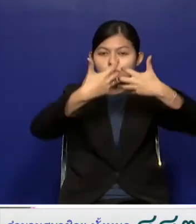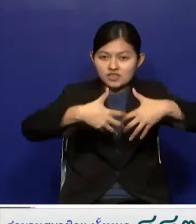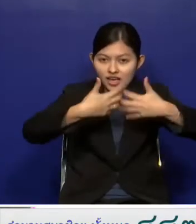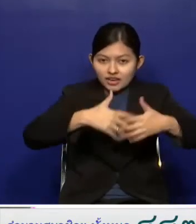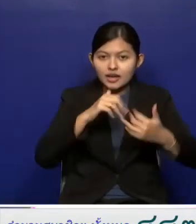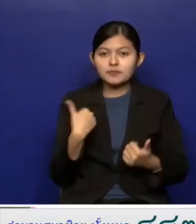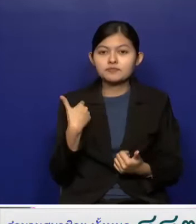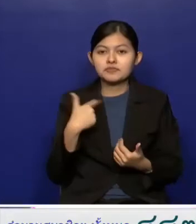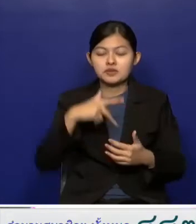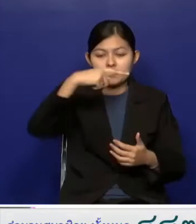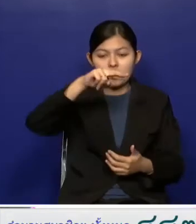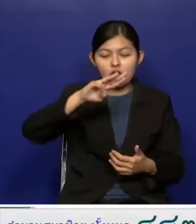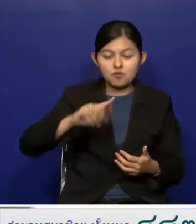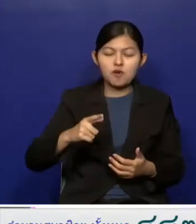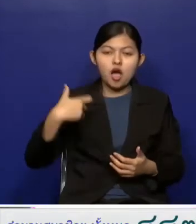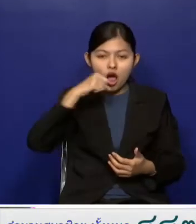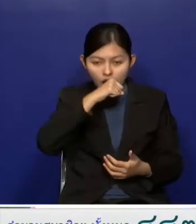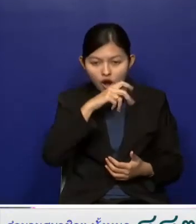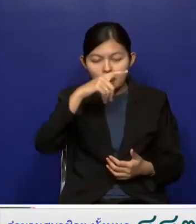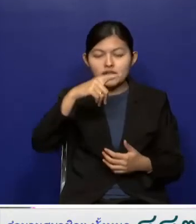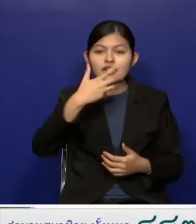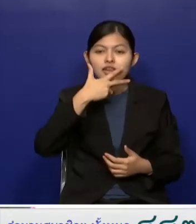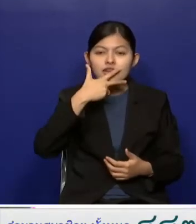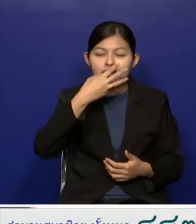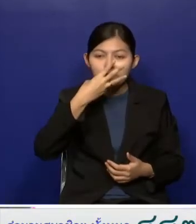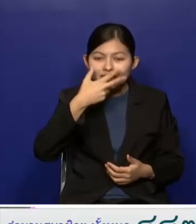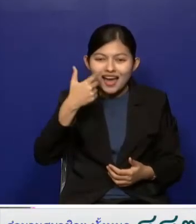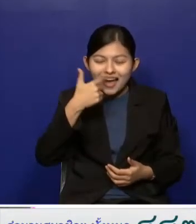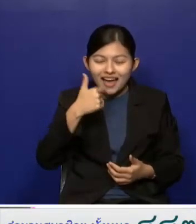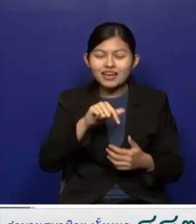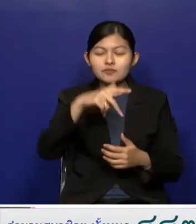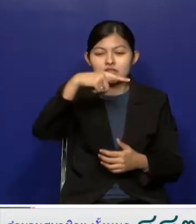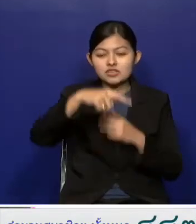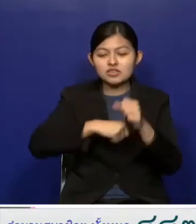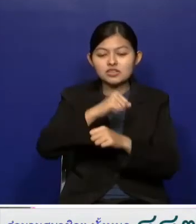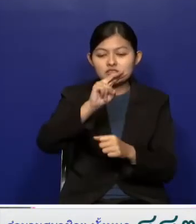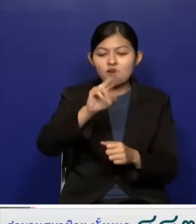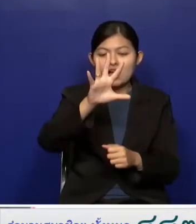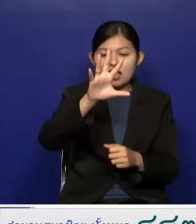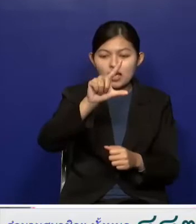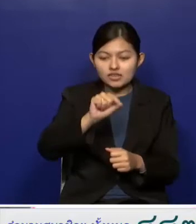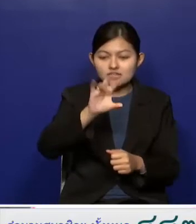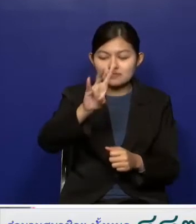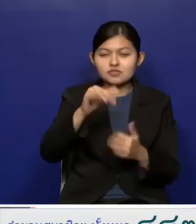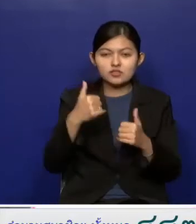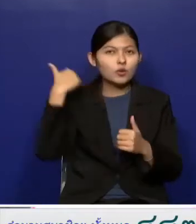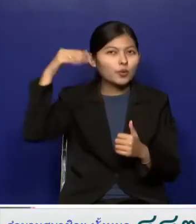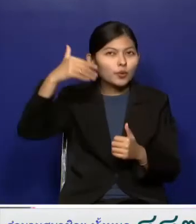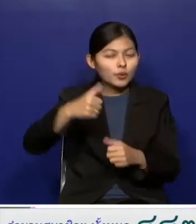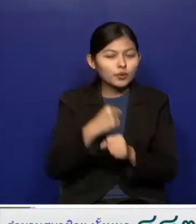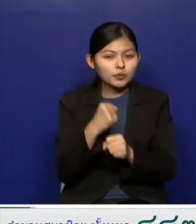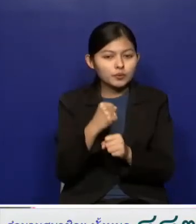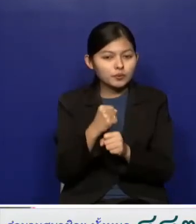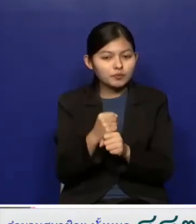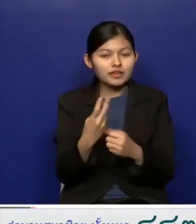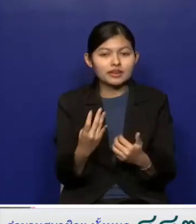มีพระราชบัญญัติอ้อยและน้ำตาลทรายพ.ศ. 2527ครับซึ่งได้ดำเนินการมาแล้วก็ปัจจุบัน